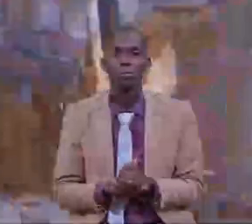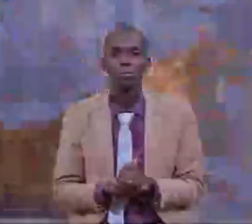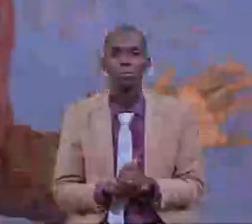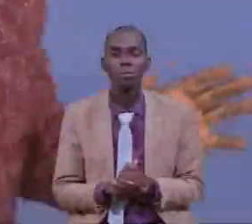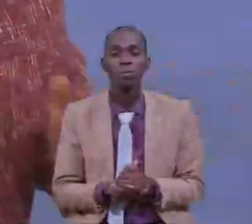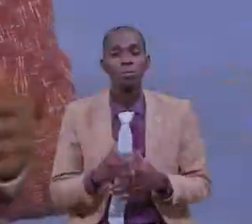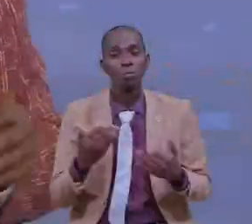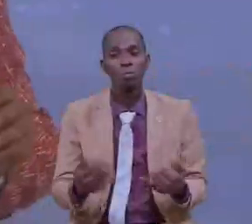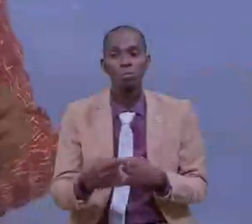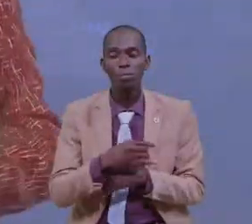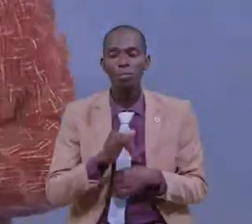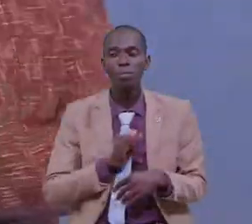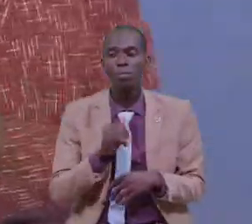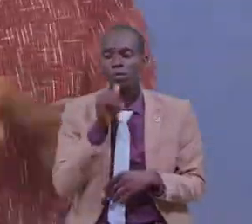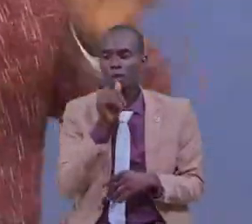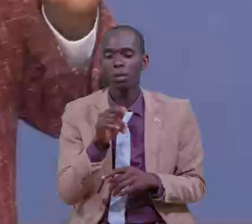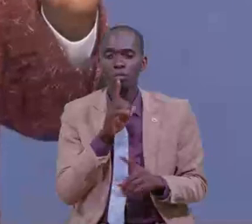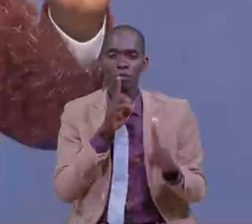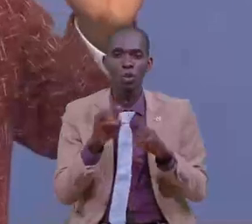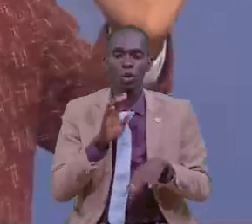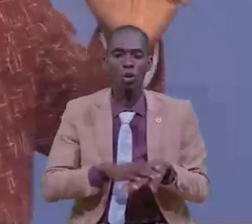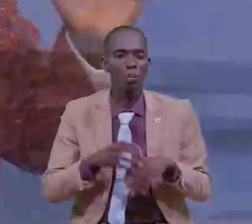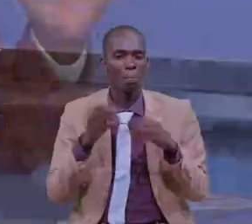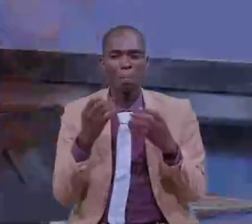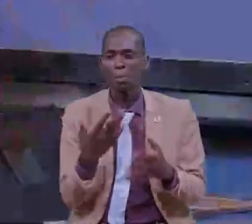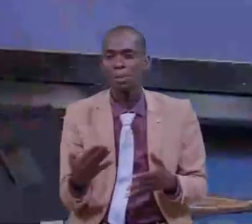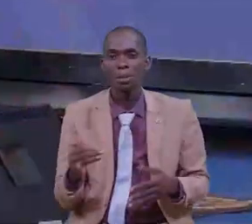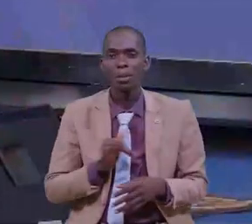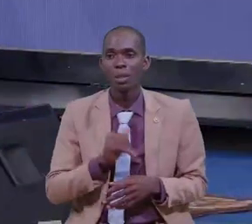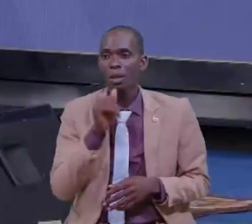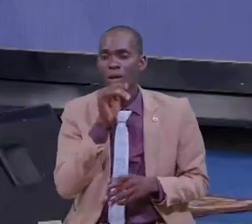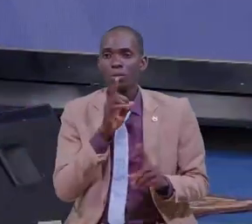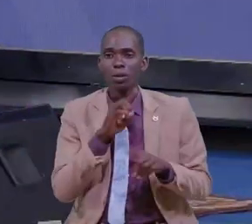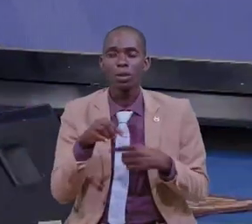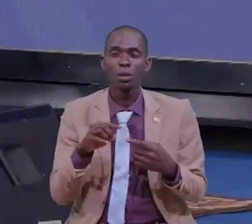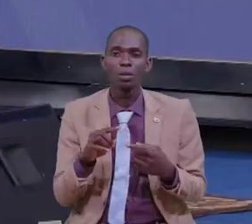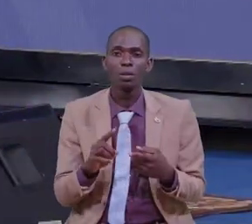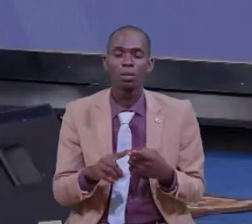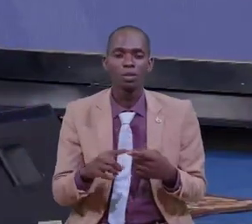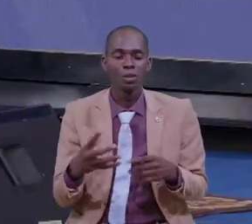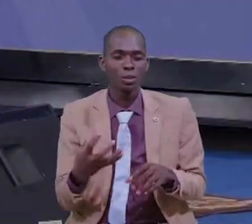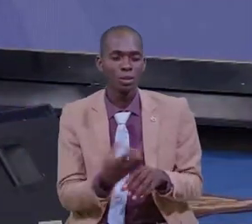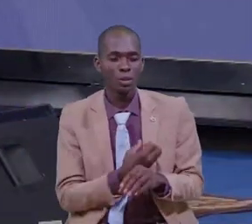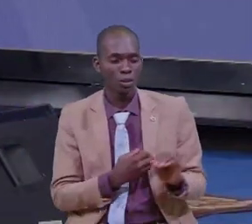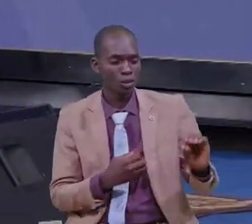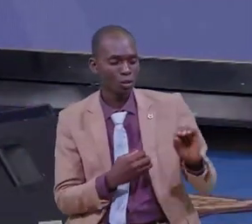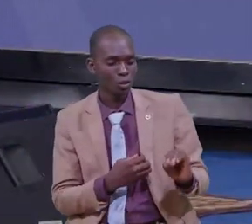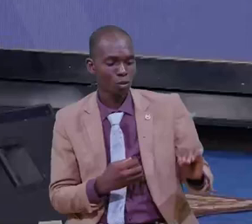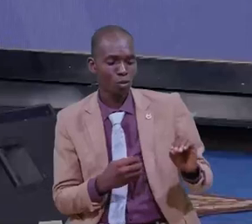Aujourd'hui, je vous parle d'un certain nombre de choses. Et je vous parle de